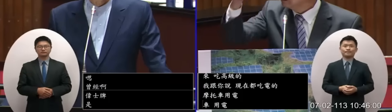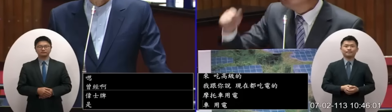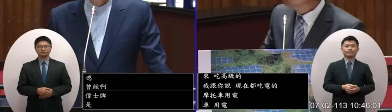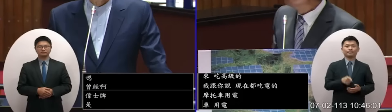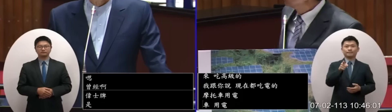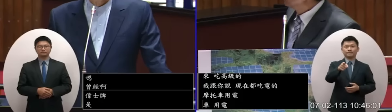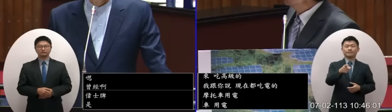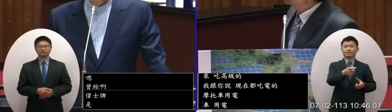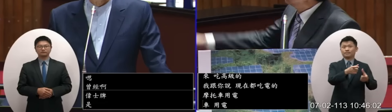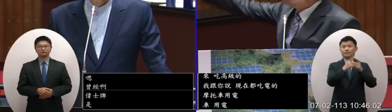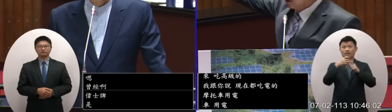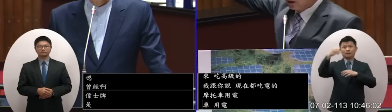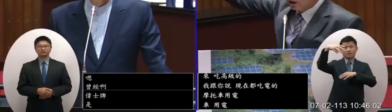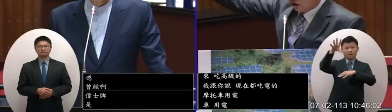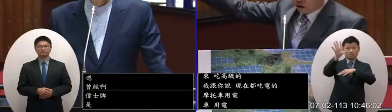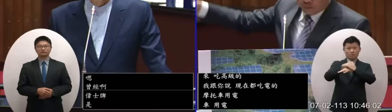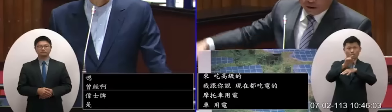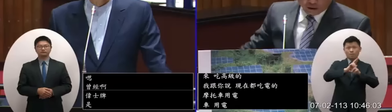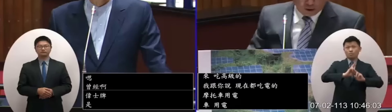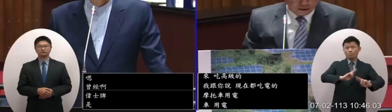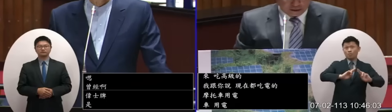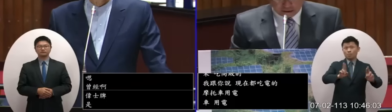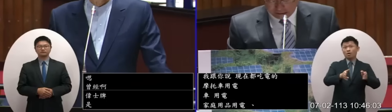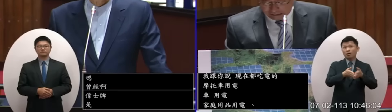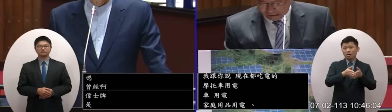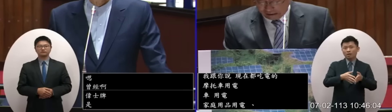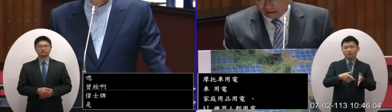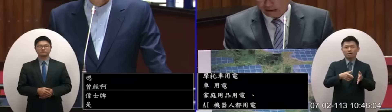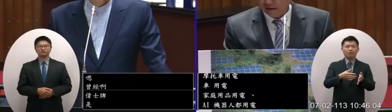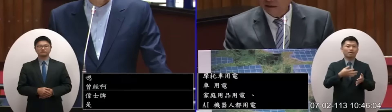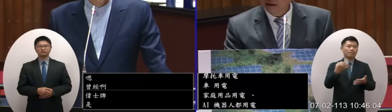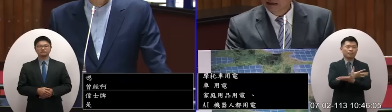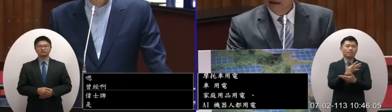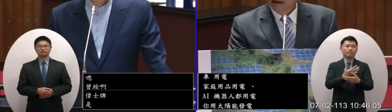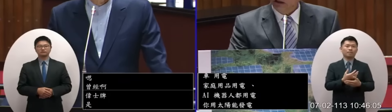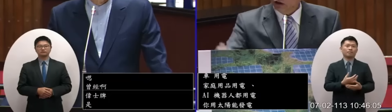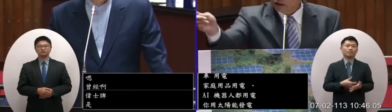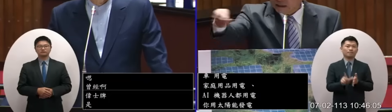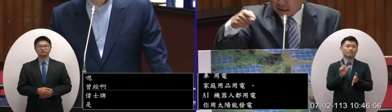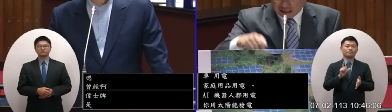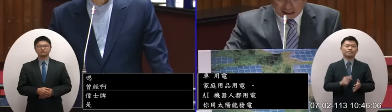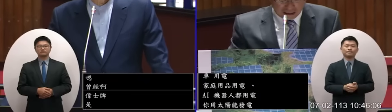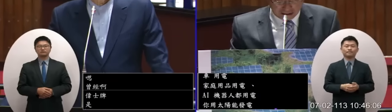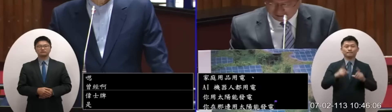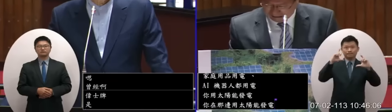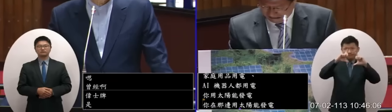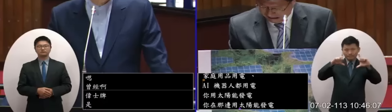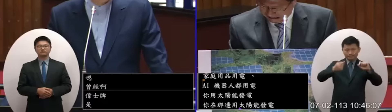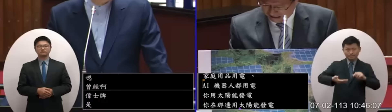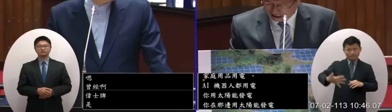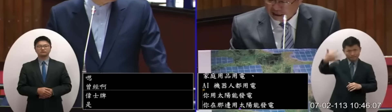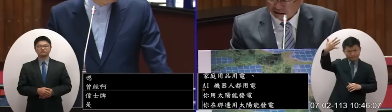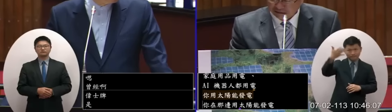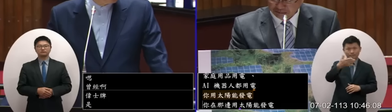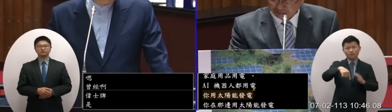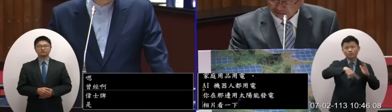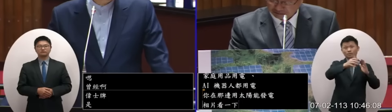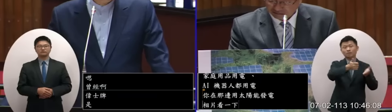电？用相片你看一下，院长你会使起来啊？请